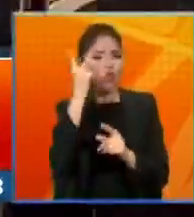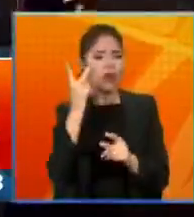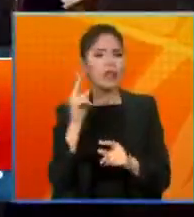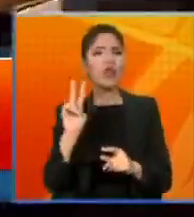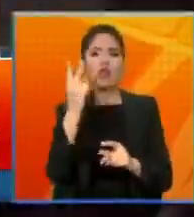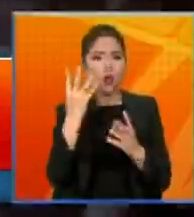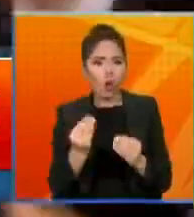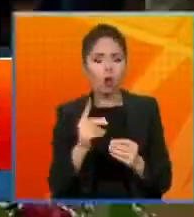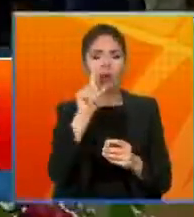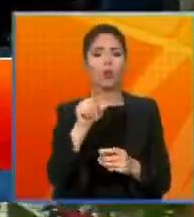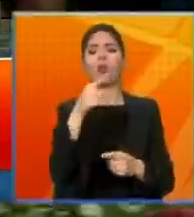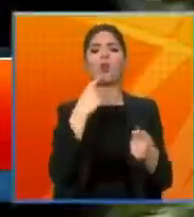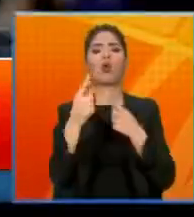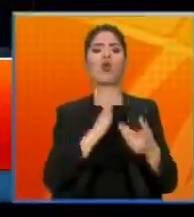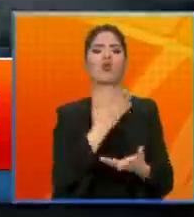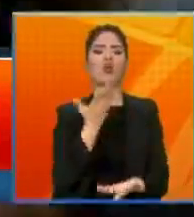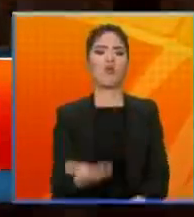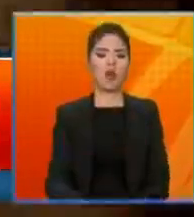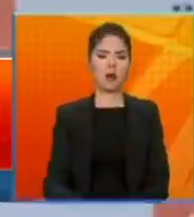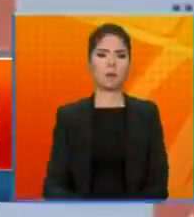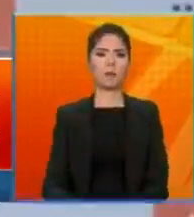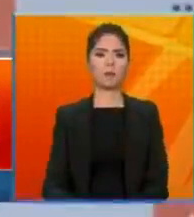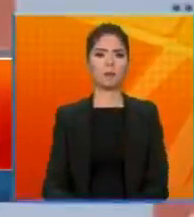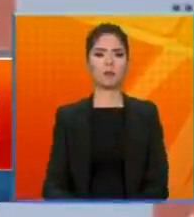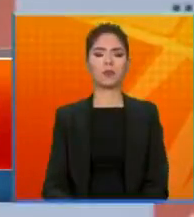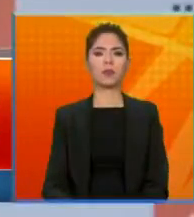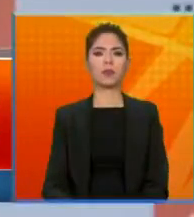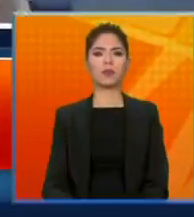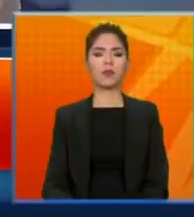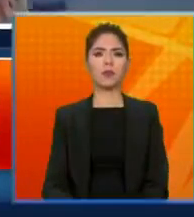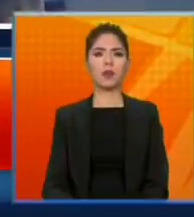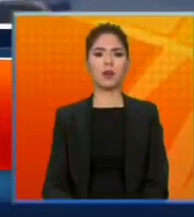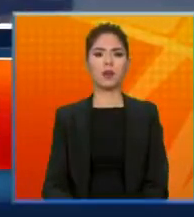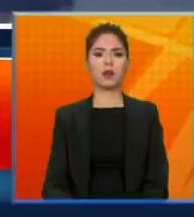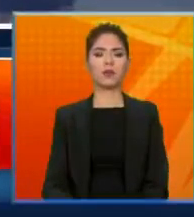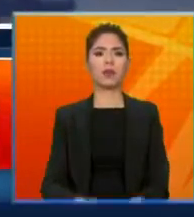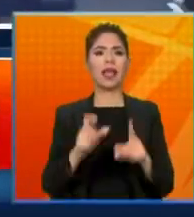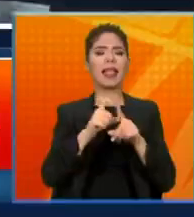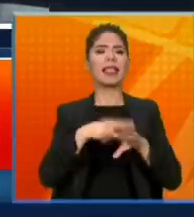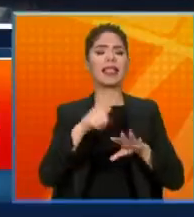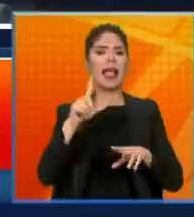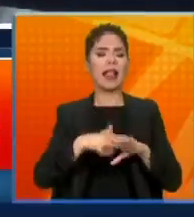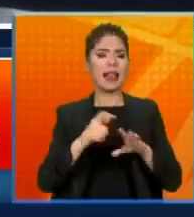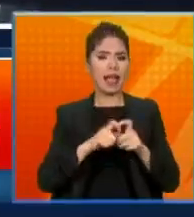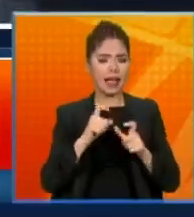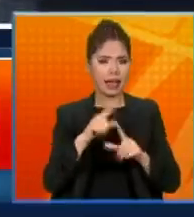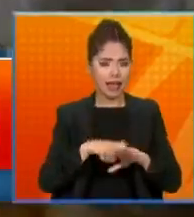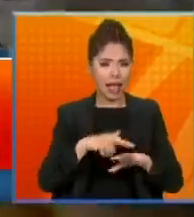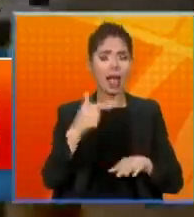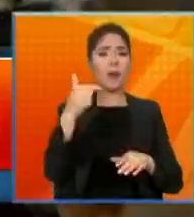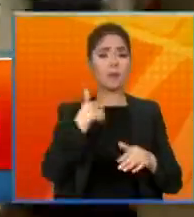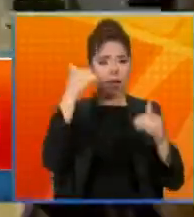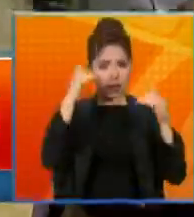başlandı bile. Bizim disiplinli bir örgüte ihtiyacımız var. Tek ses çıkaracak. Delegeler gel buraya derse